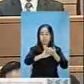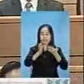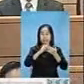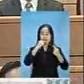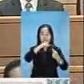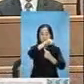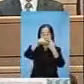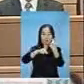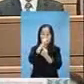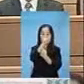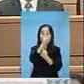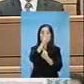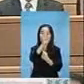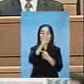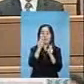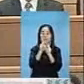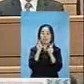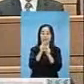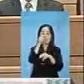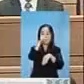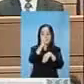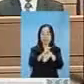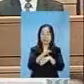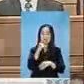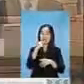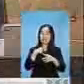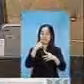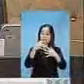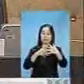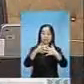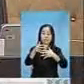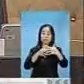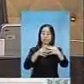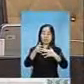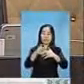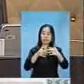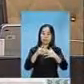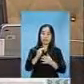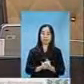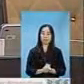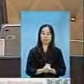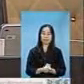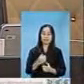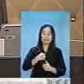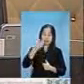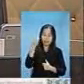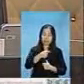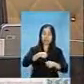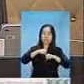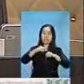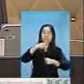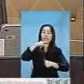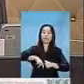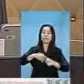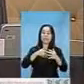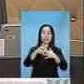มาไปกล่าวร้ายท่านประธานครับถือเป็นการเสียดสีครับ ไม่เป็นไรครับท่านไม่เป็นไรครับท่านรัชราครับบังเอิญเหลือเกินนะครับผมเป็นนักมวยเก่านะครับก็เล